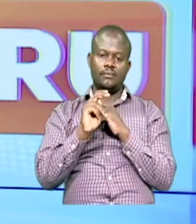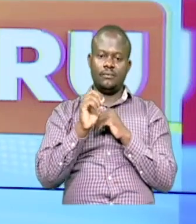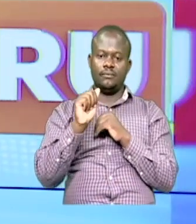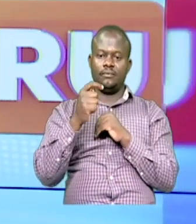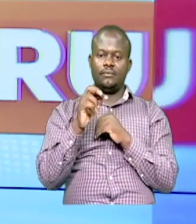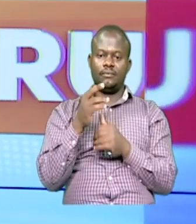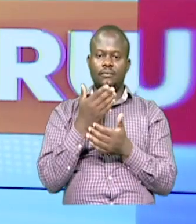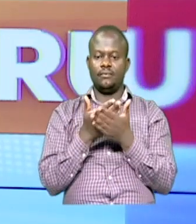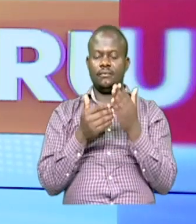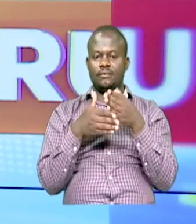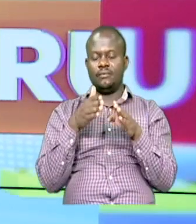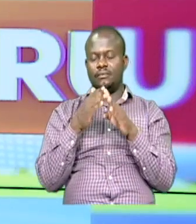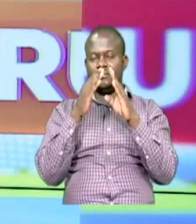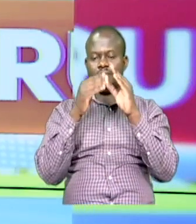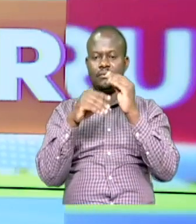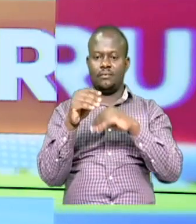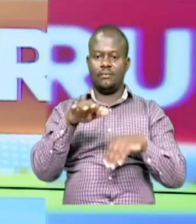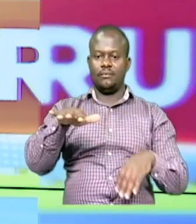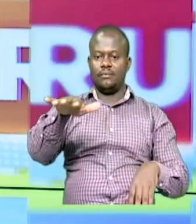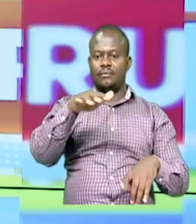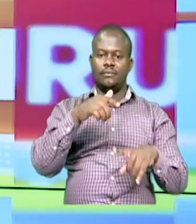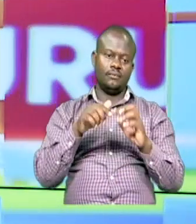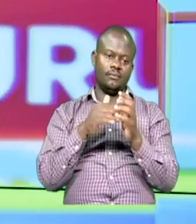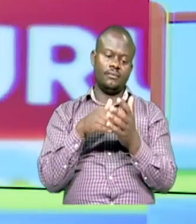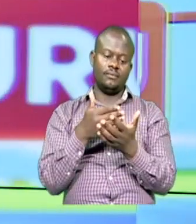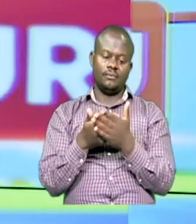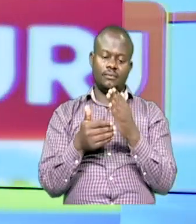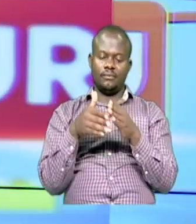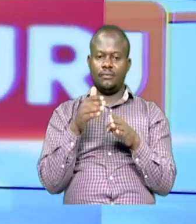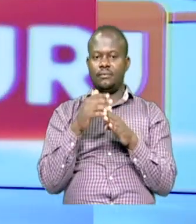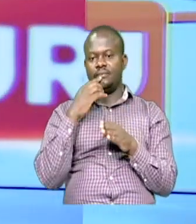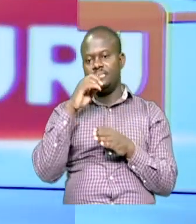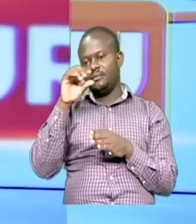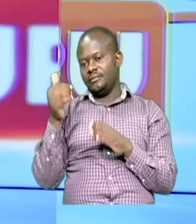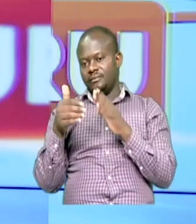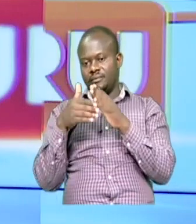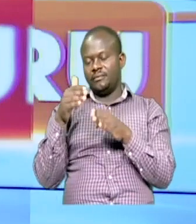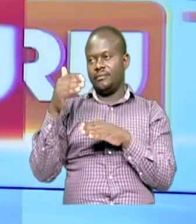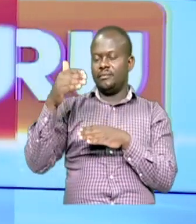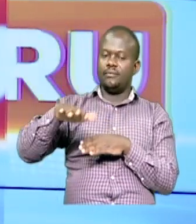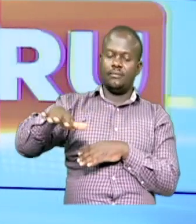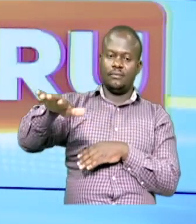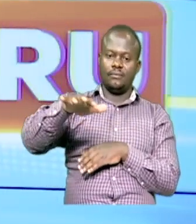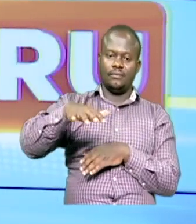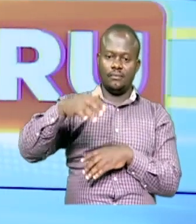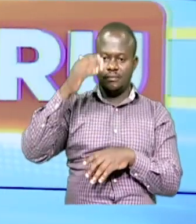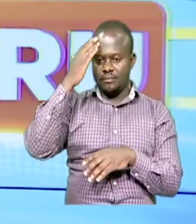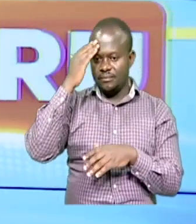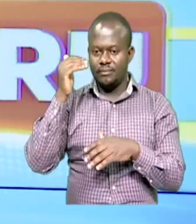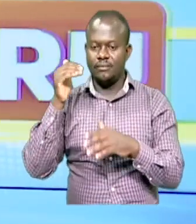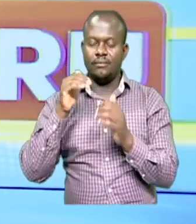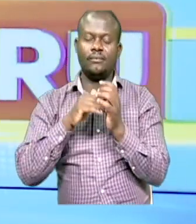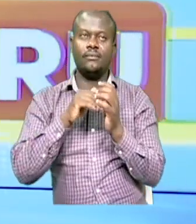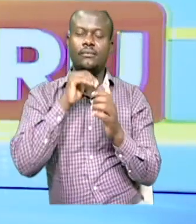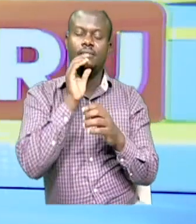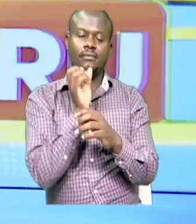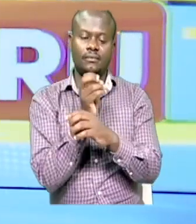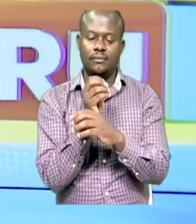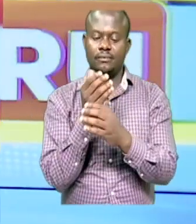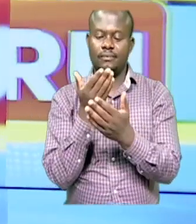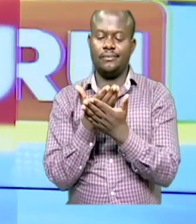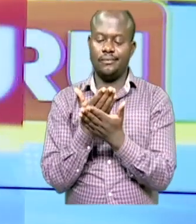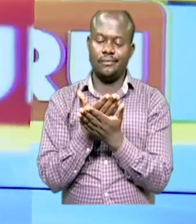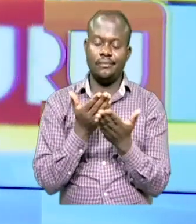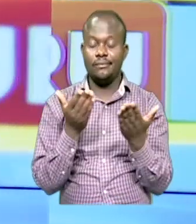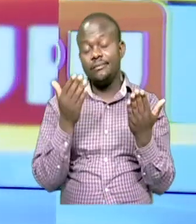basaba kubakirwa isoko nyamara bari gusaba kubakirwa isoko hari irindi ryubatswe aho ngaho ariko ngo ryubatswe batabigishijwemo inama ngo none